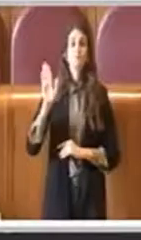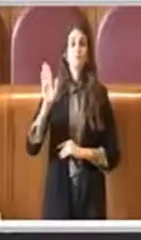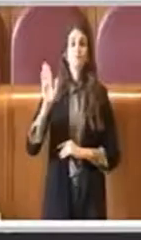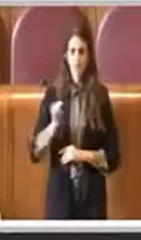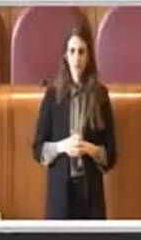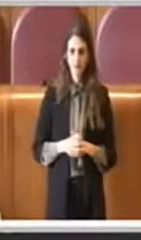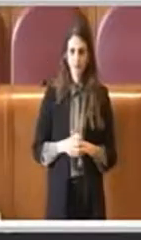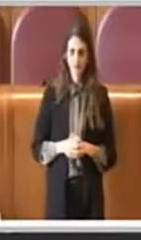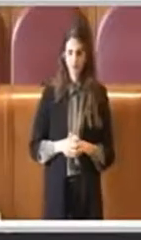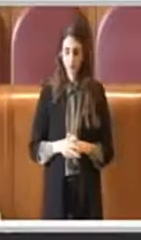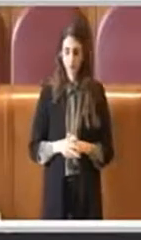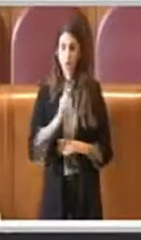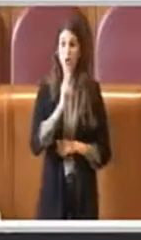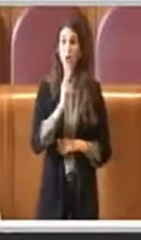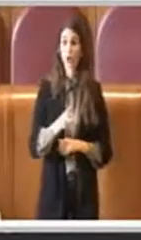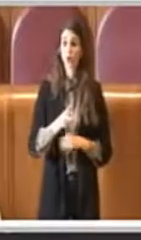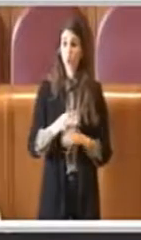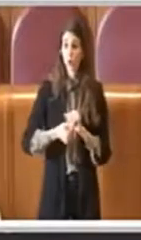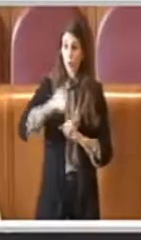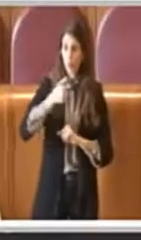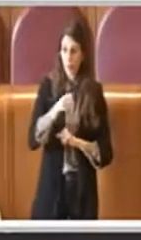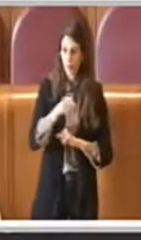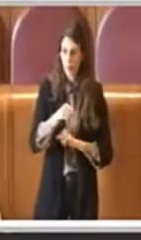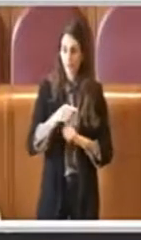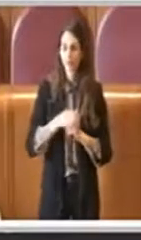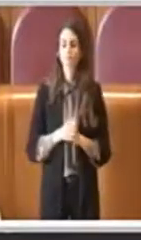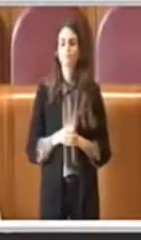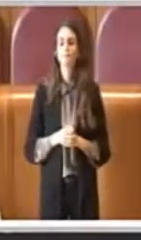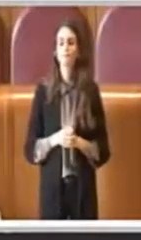parto prima da lei, visto che ha sollevato la questione. Allora,